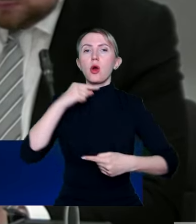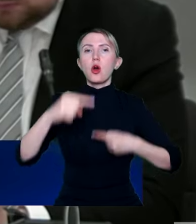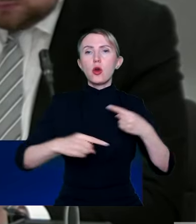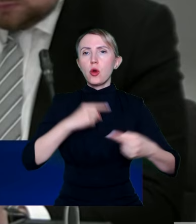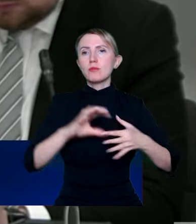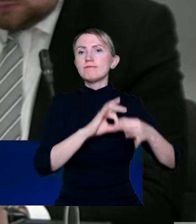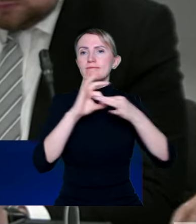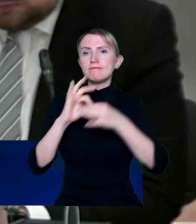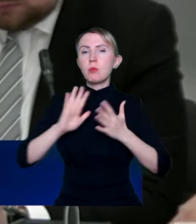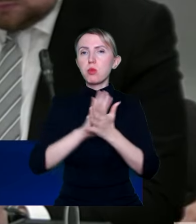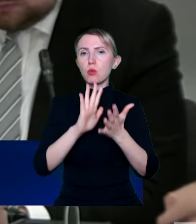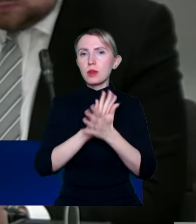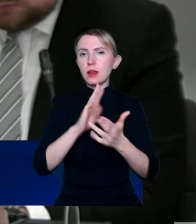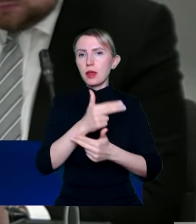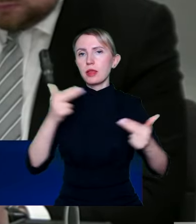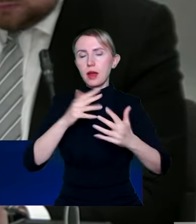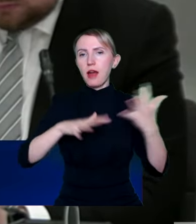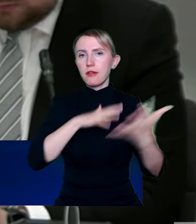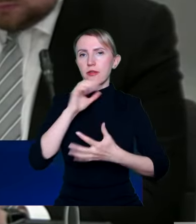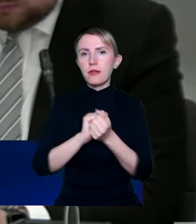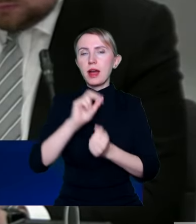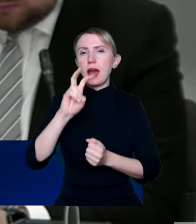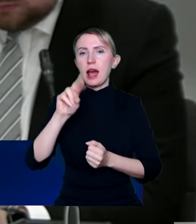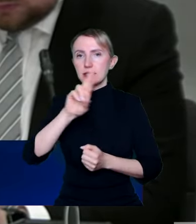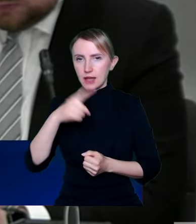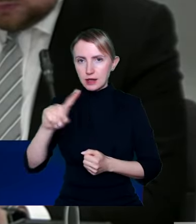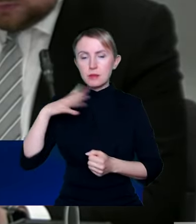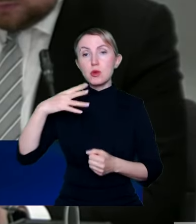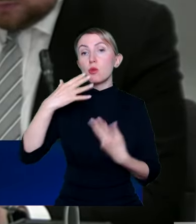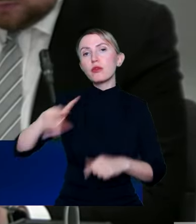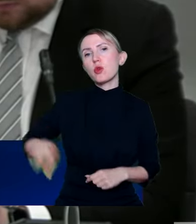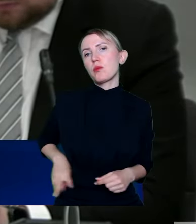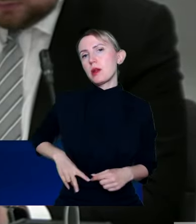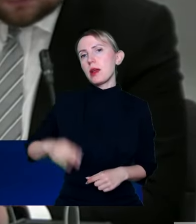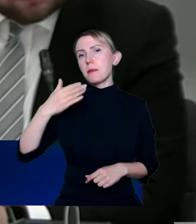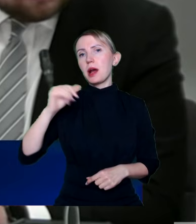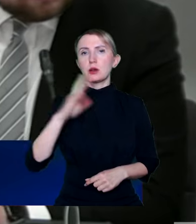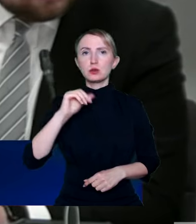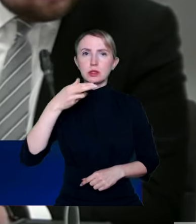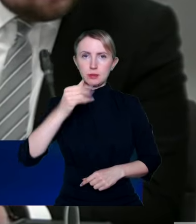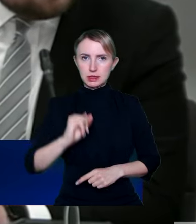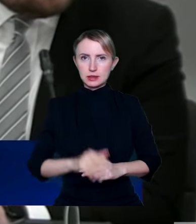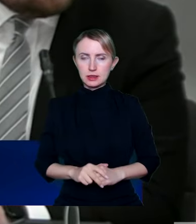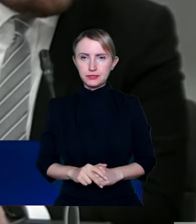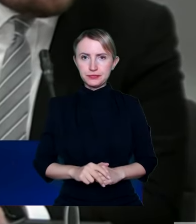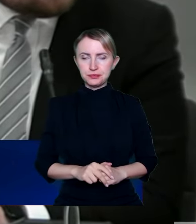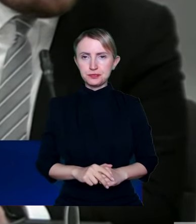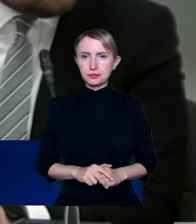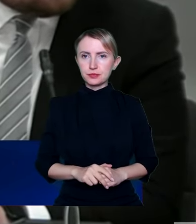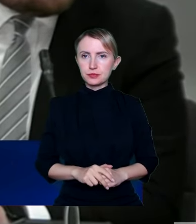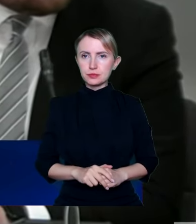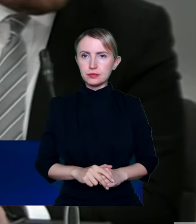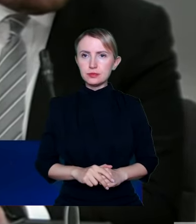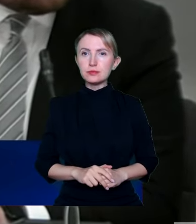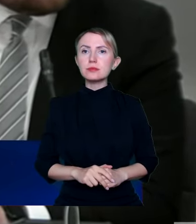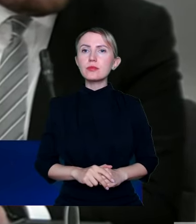z publikacjami dotyczącymi afery hazardowej, mówił minister Mariusz Kamiński. I szanowna